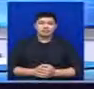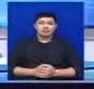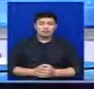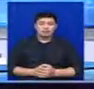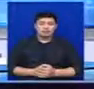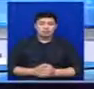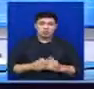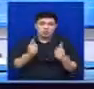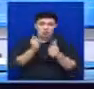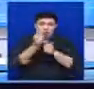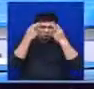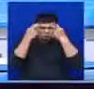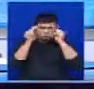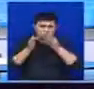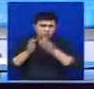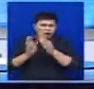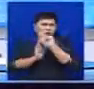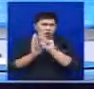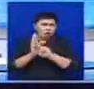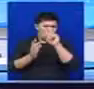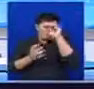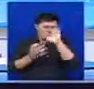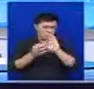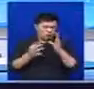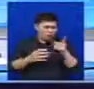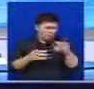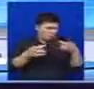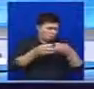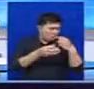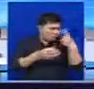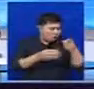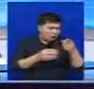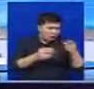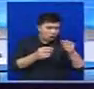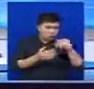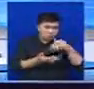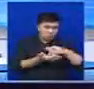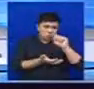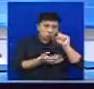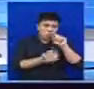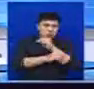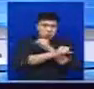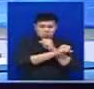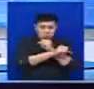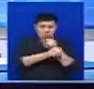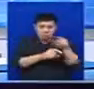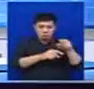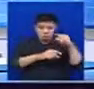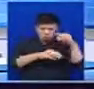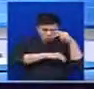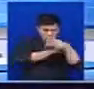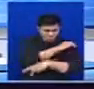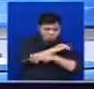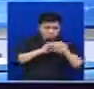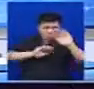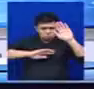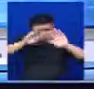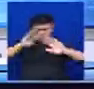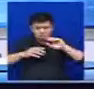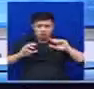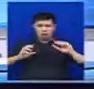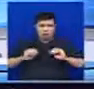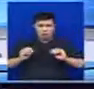รองนายกรัฐมนตรีฝ่ายกฎหมายก็ไม่ห่วงนะครับว่ากลุ่มใดจะจัดตั้งศูนย์ปราบโกงประชามติเพราะถือว่าเป็นเรื่องดีนะครับที่หลายฝ่ายต้องช่วยกันสอดส่อง